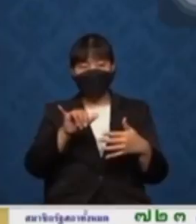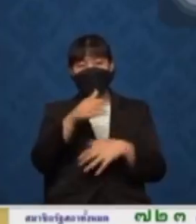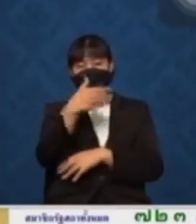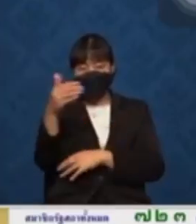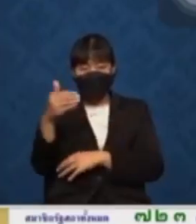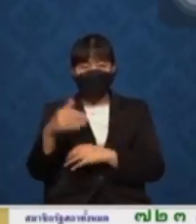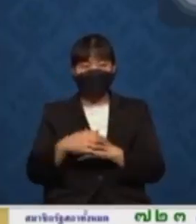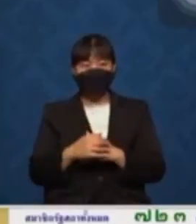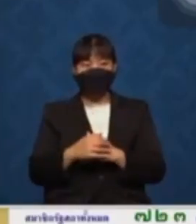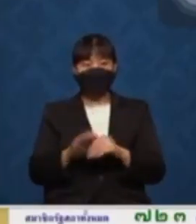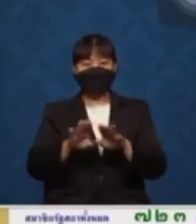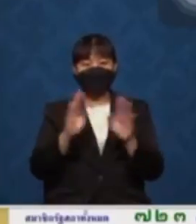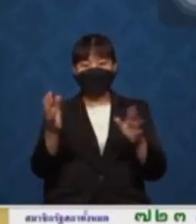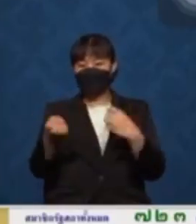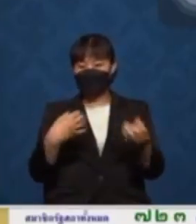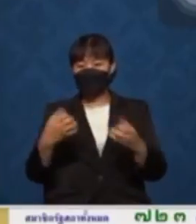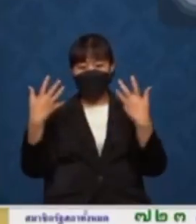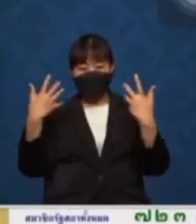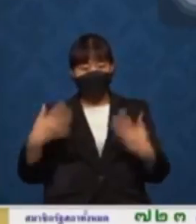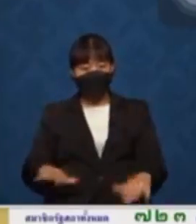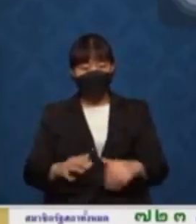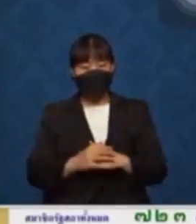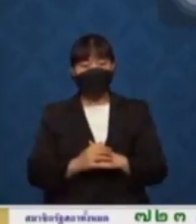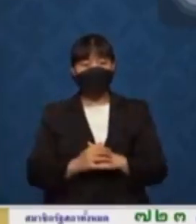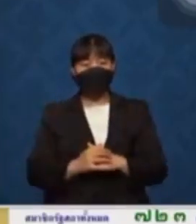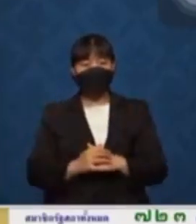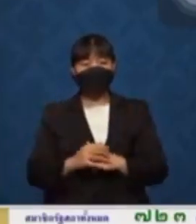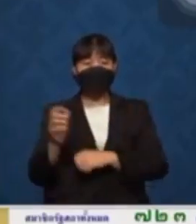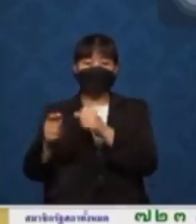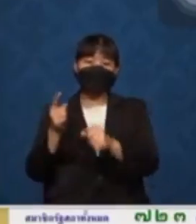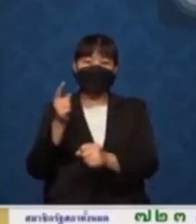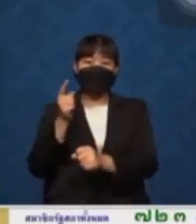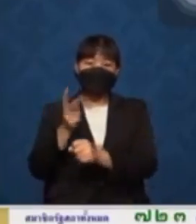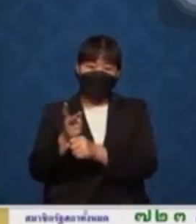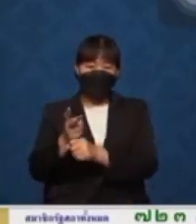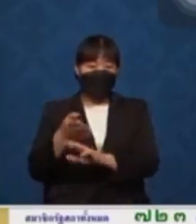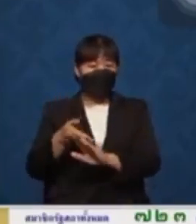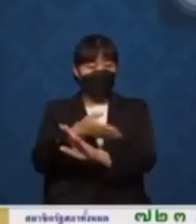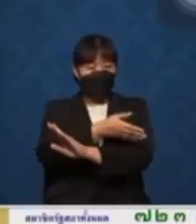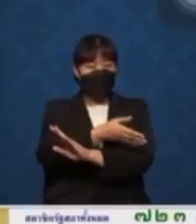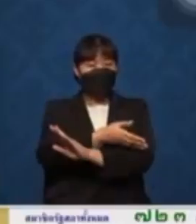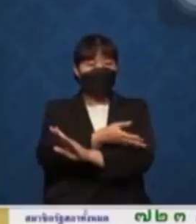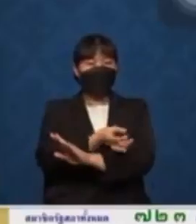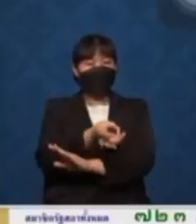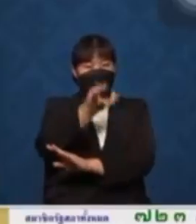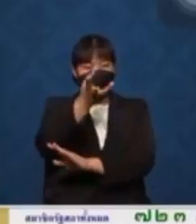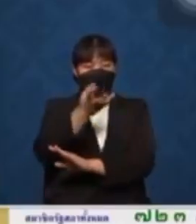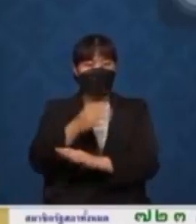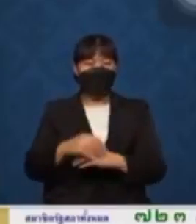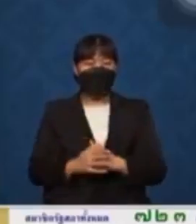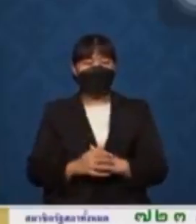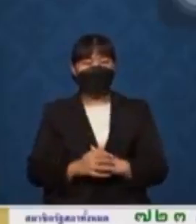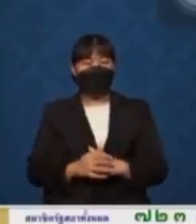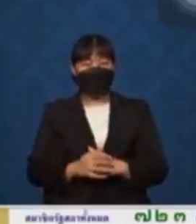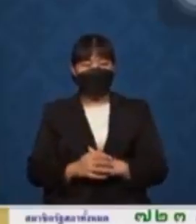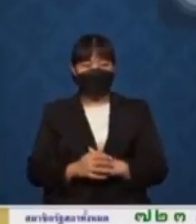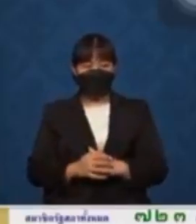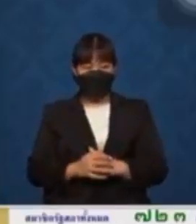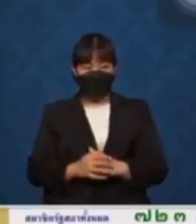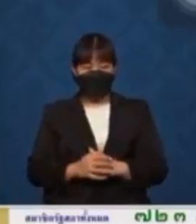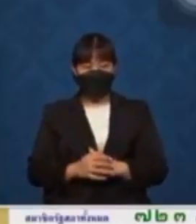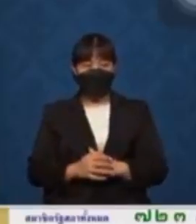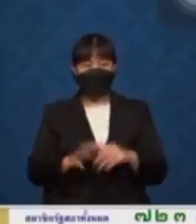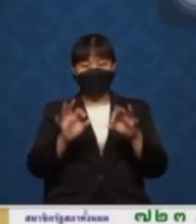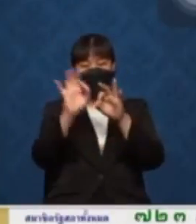อยแล้วโดยการอ้างอิงกระบวนการรับฟังความเห็นที่เกิดขึ้น2ปีก่อนกฎหมายจะออกมาด้วยซ้ําแล้วก็จริงอยู่ครับว่าเนื้อหาของ